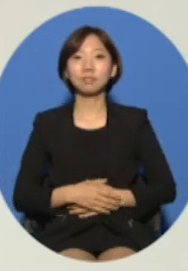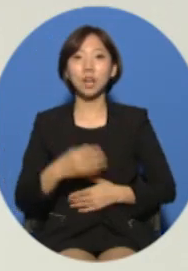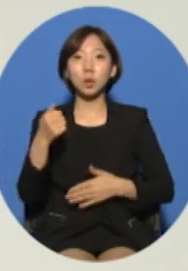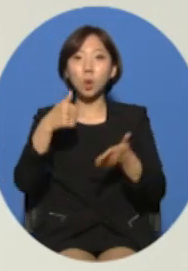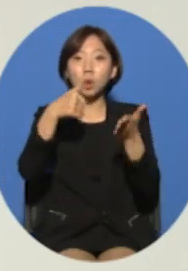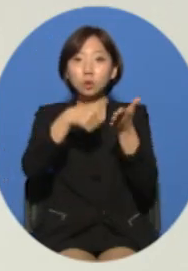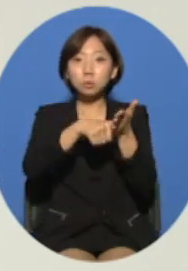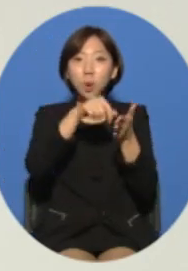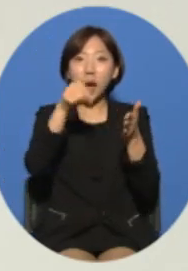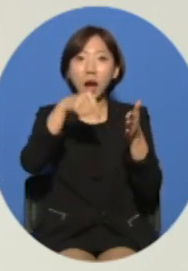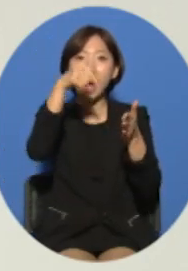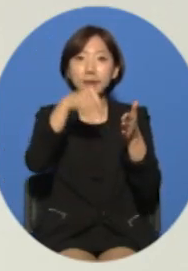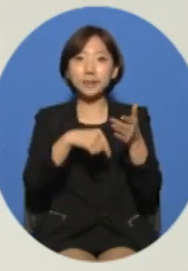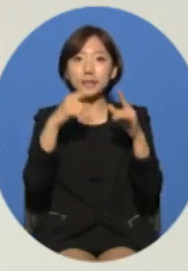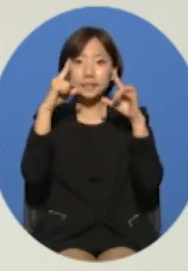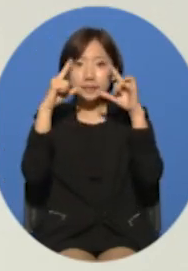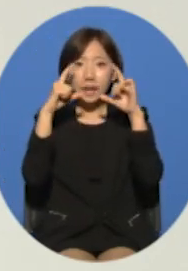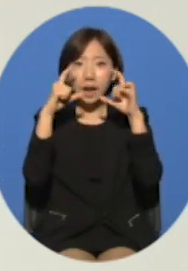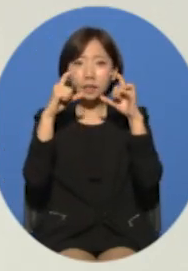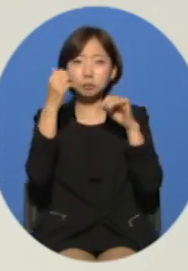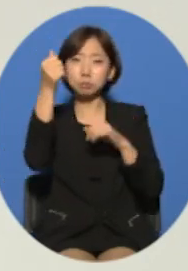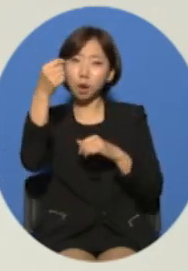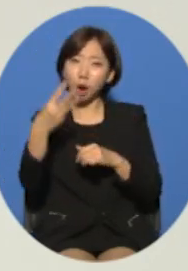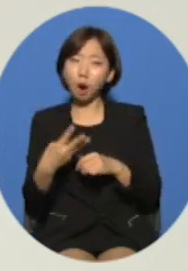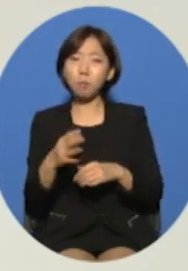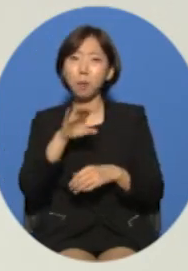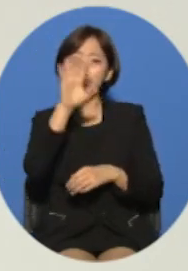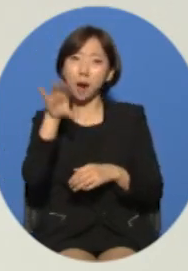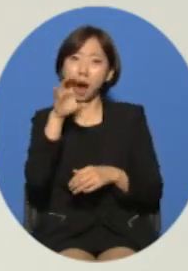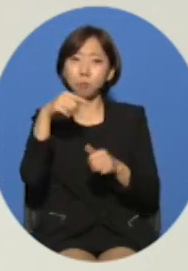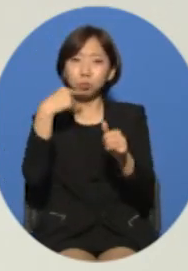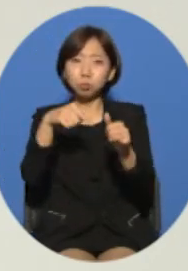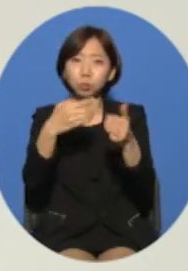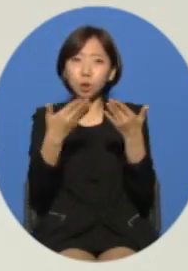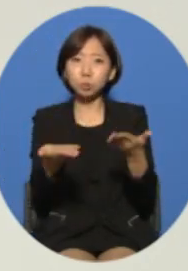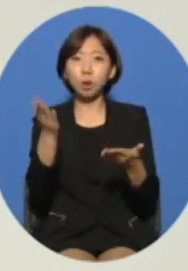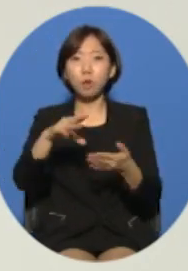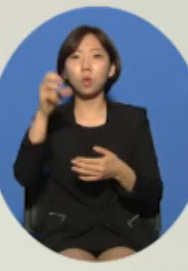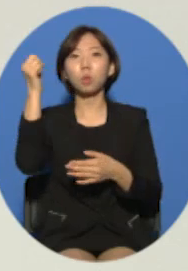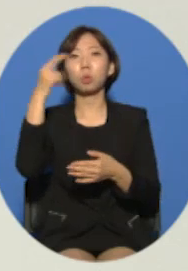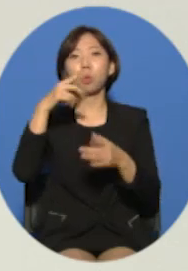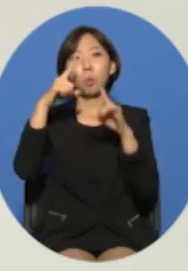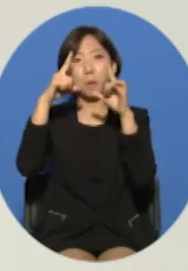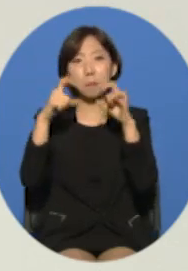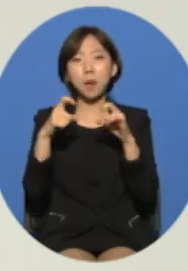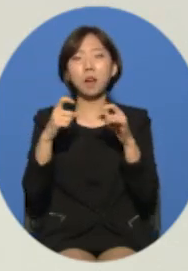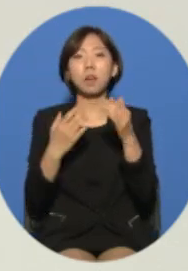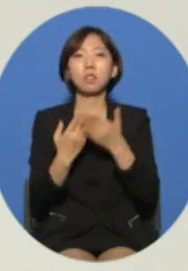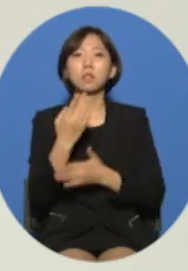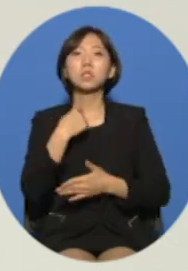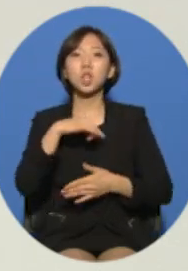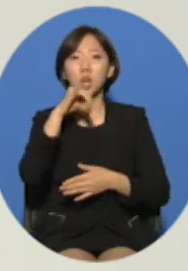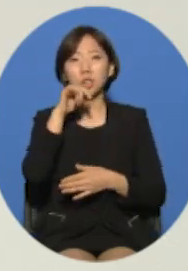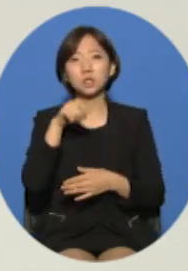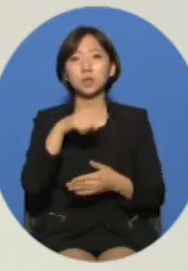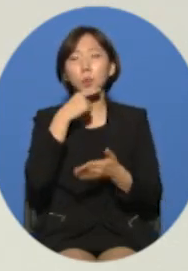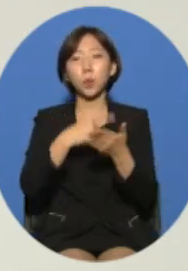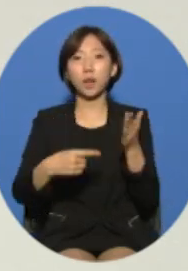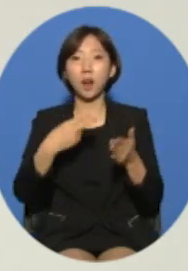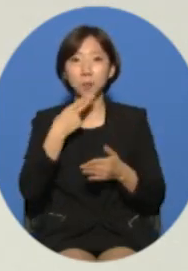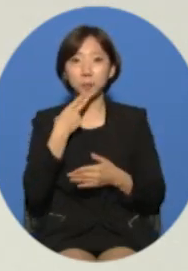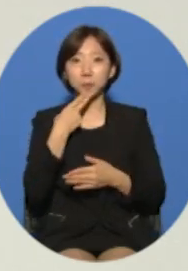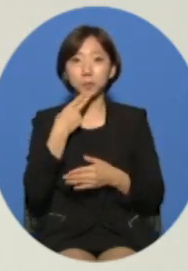안에서 촬영하는 것을 우리가 그렇게 얘기를 했는데도 예. 또 촬영을 했더라고요. 네. 그 불이익받는 사례가 없도록 하시고